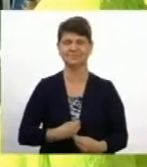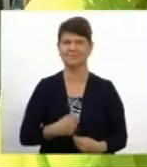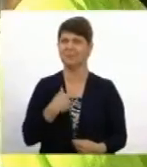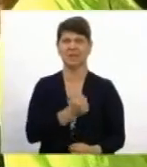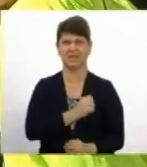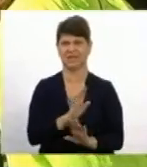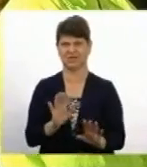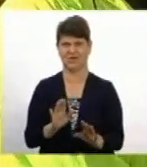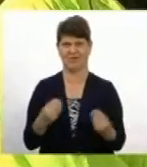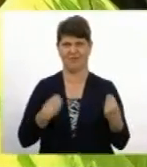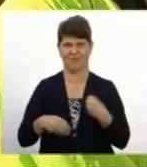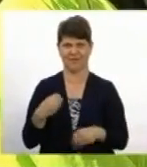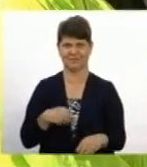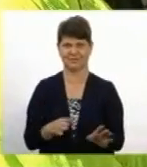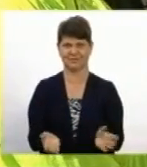шкода, в принципі, речей.